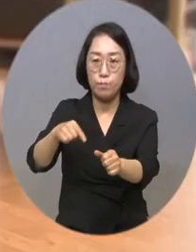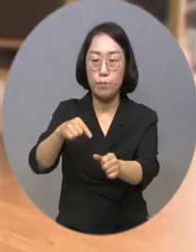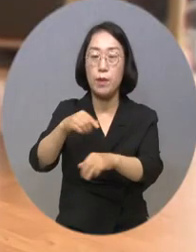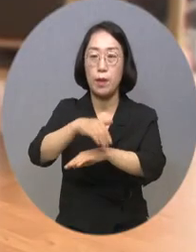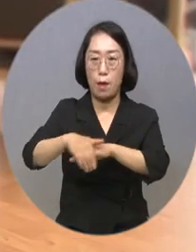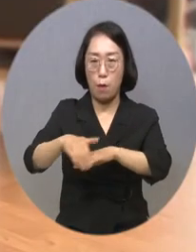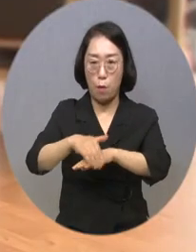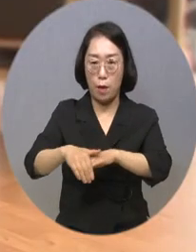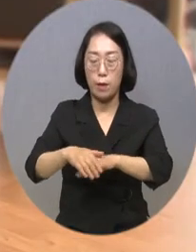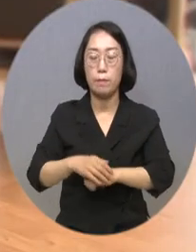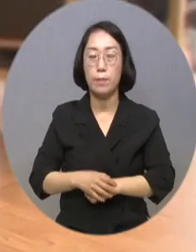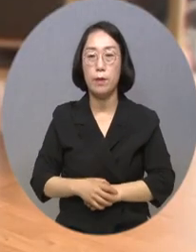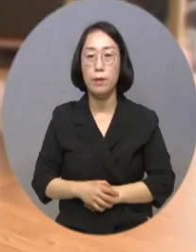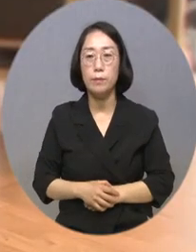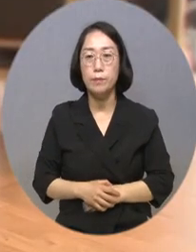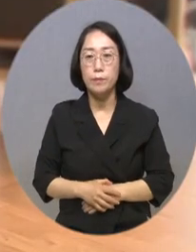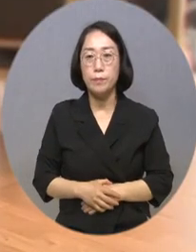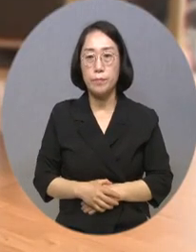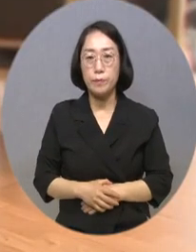복지 tv 뉴스 d 가 아닙니다